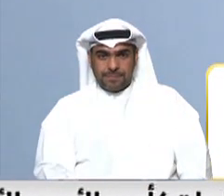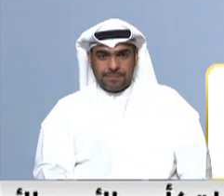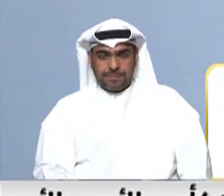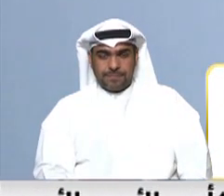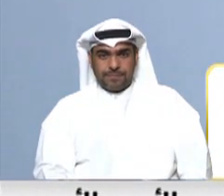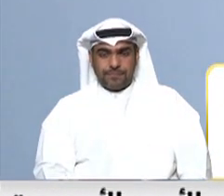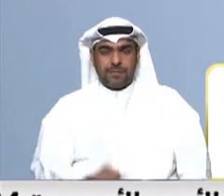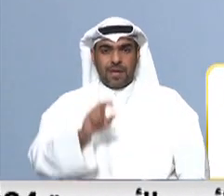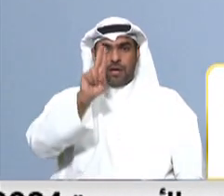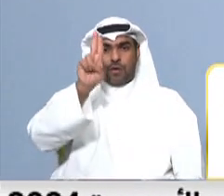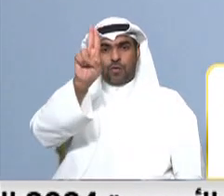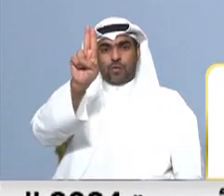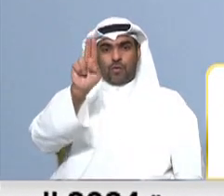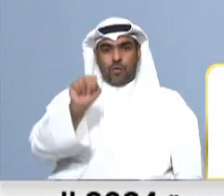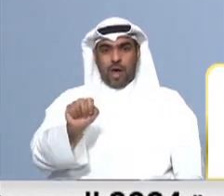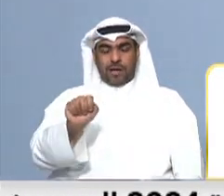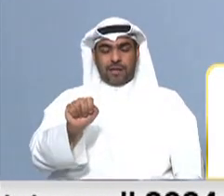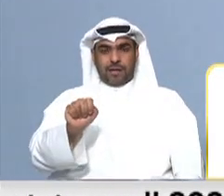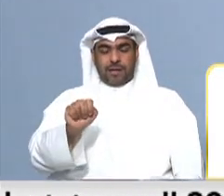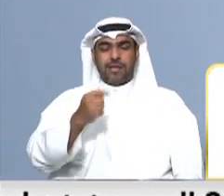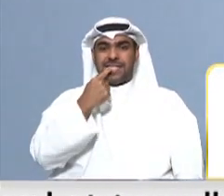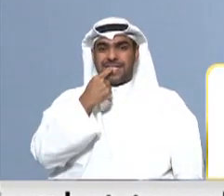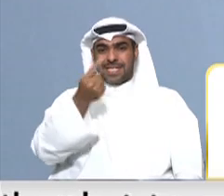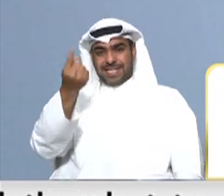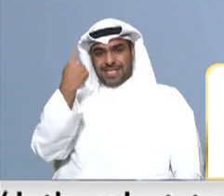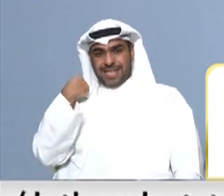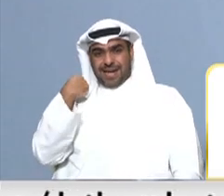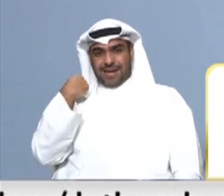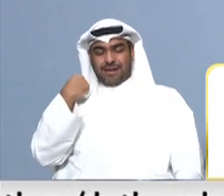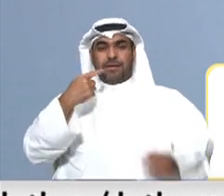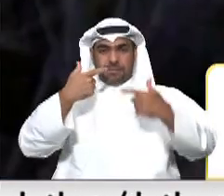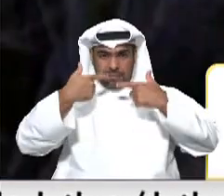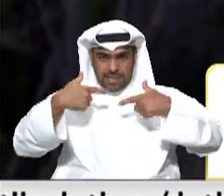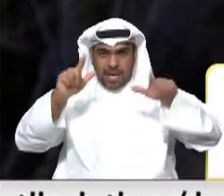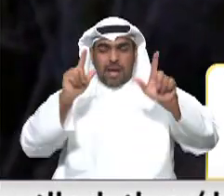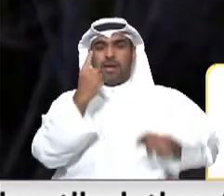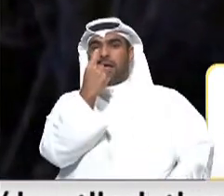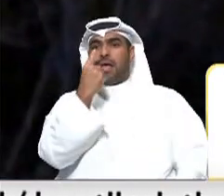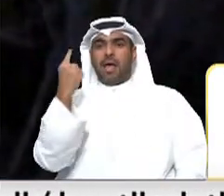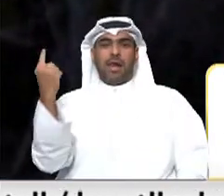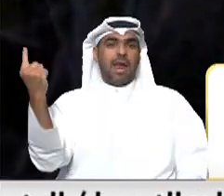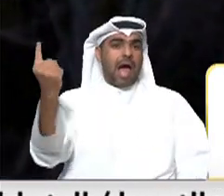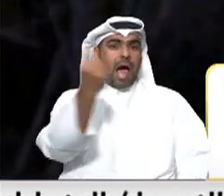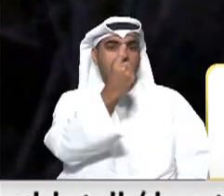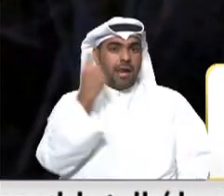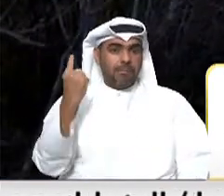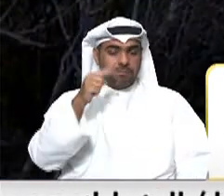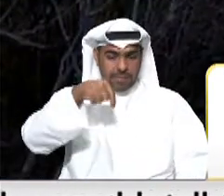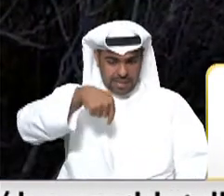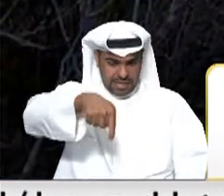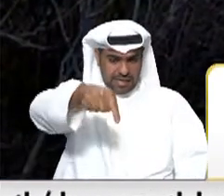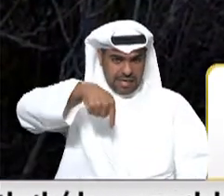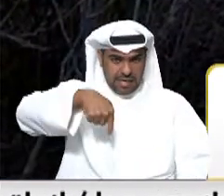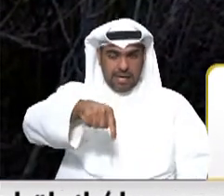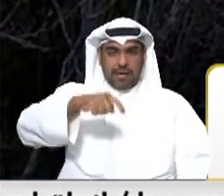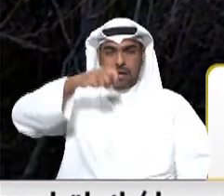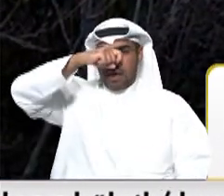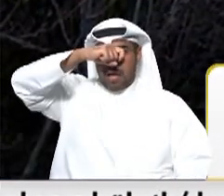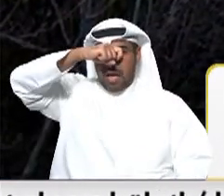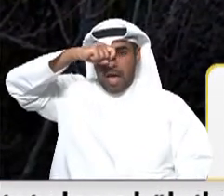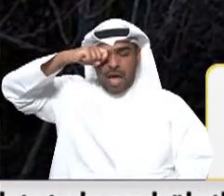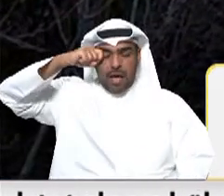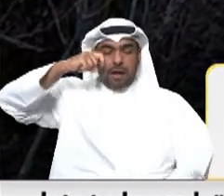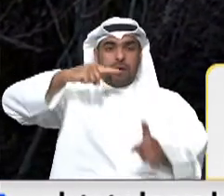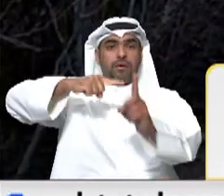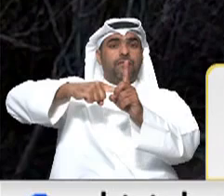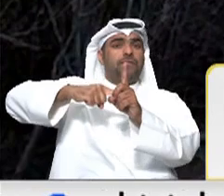الامم المتحده قالت في العام الماضي ان العالم في طريقه ليشهد ارتفاعا في درجات الحراره بما يصل